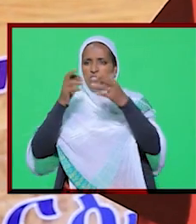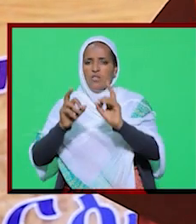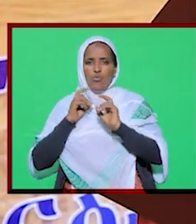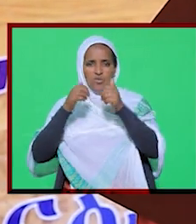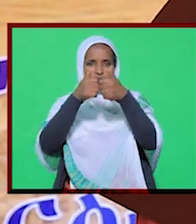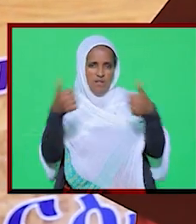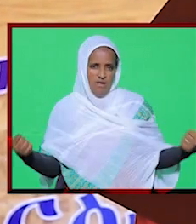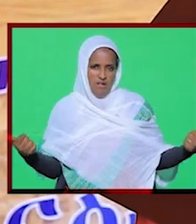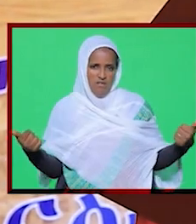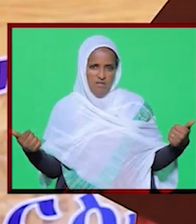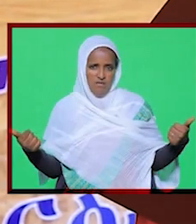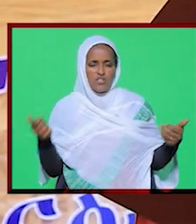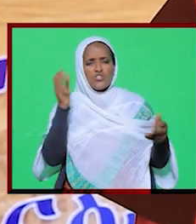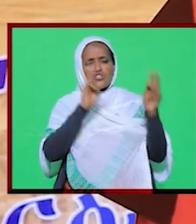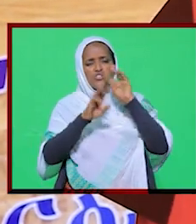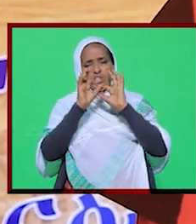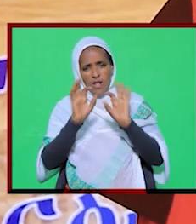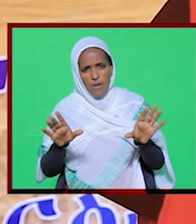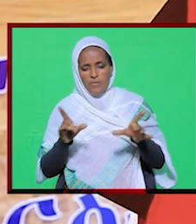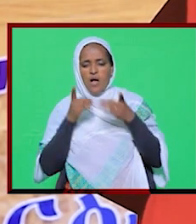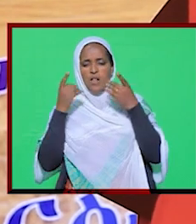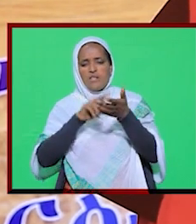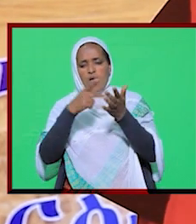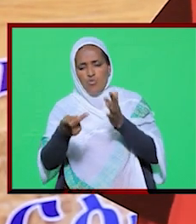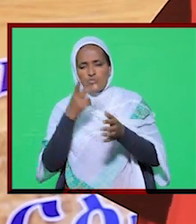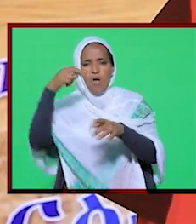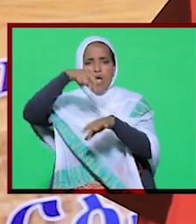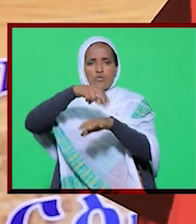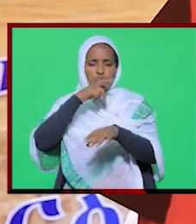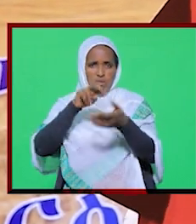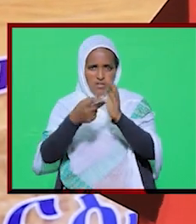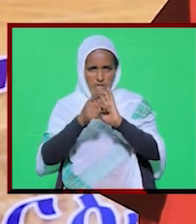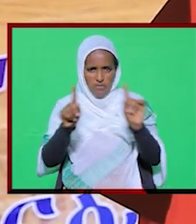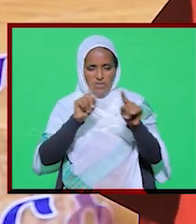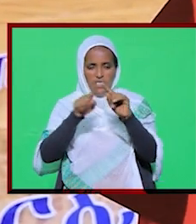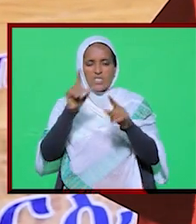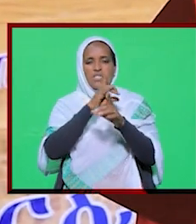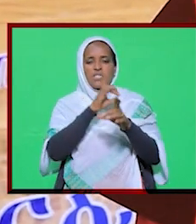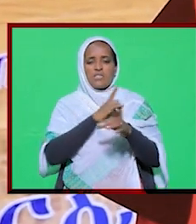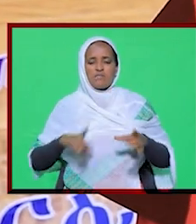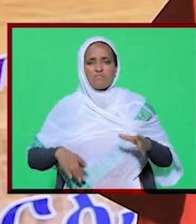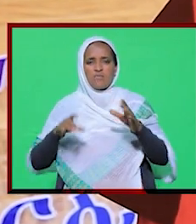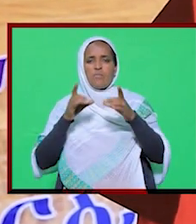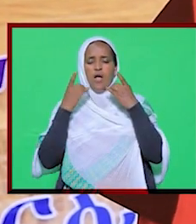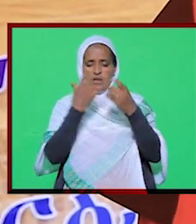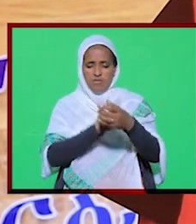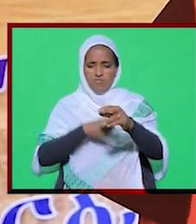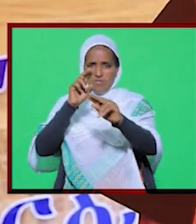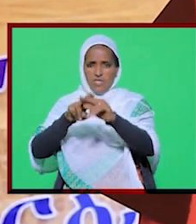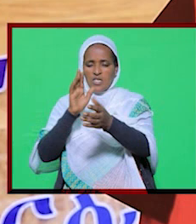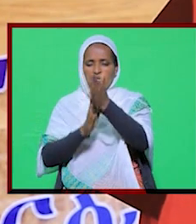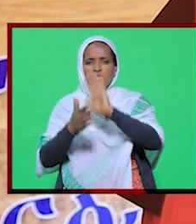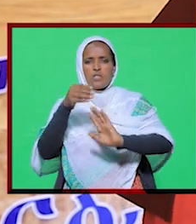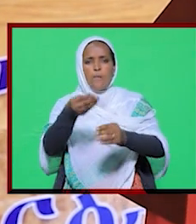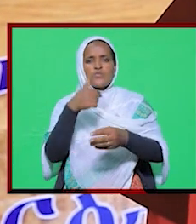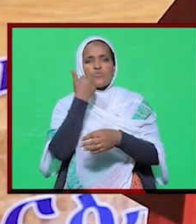ይርቃል። ችግር የለም ካህናት አይወድቁም አይነሱም ማለት አይደለም። ግን ምእመናን በካህናት አድሮ የኃጢአት ይቅርታን